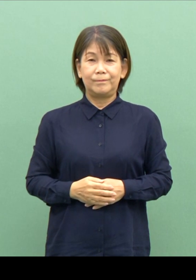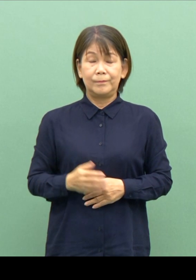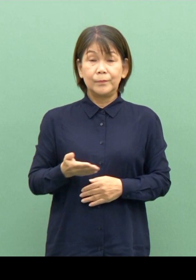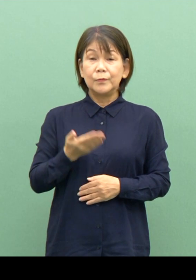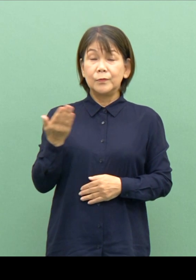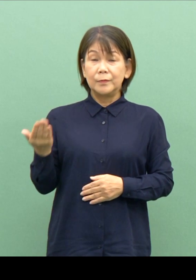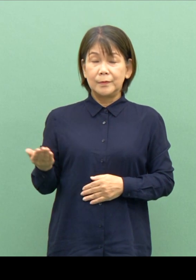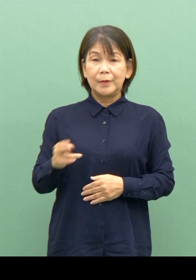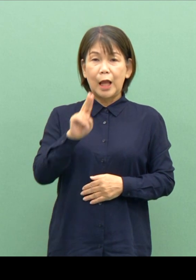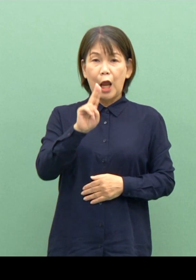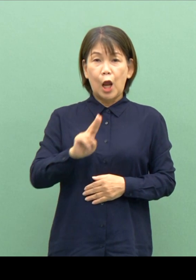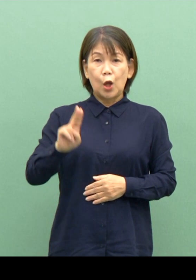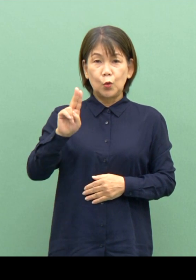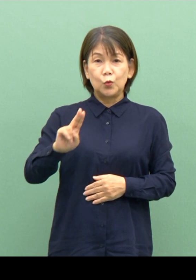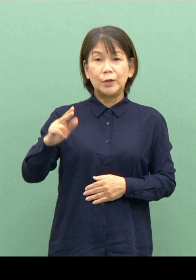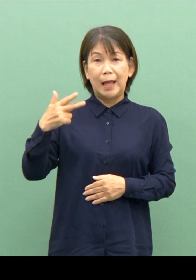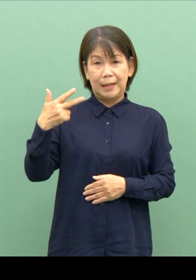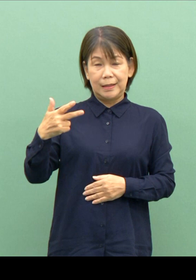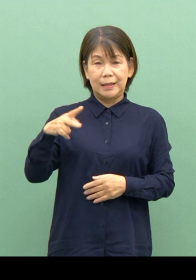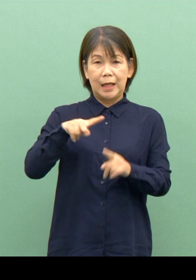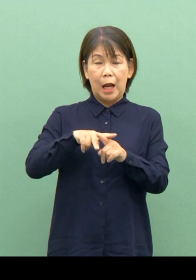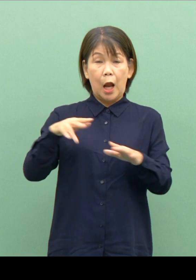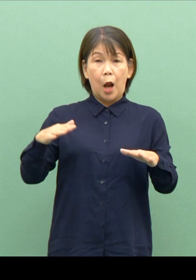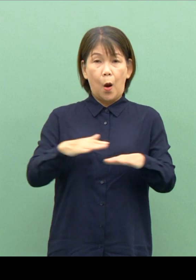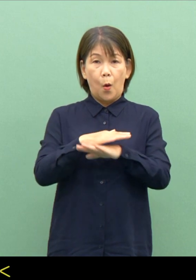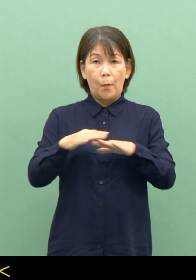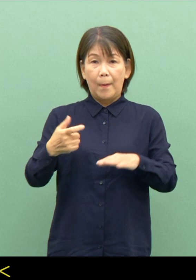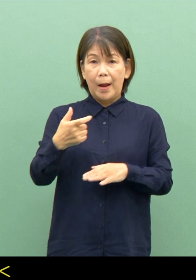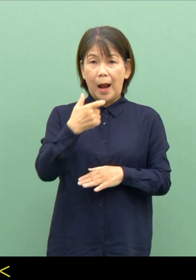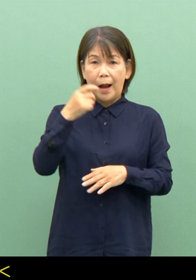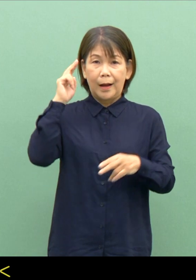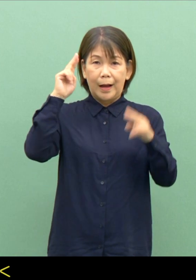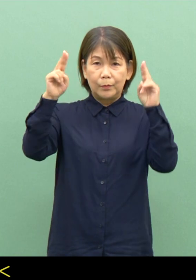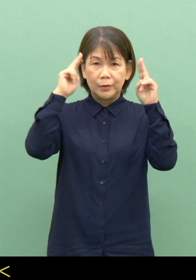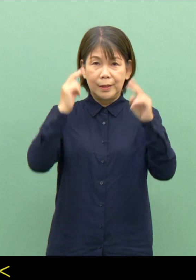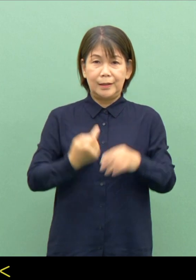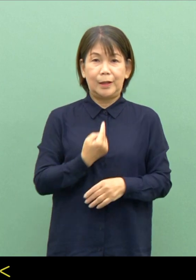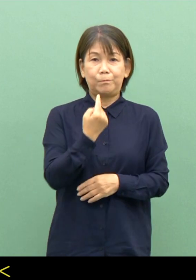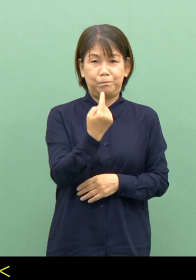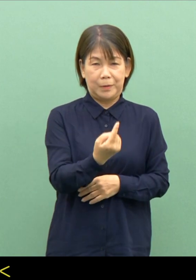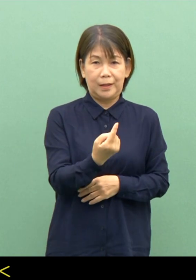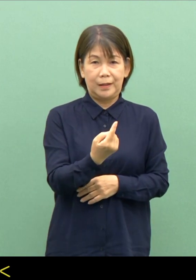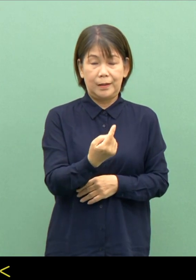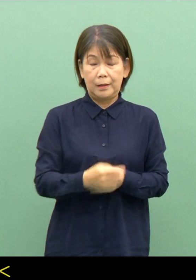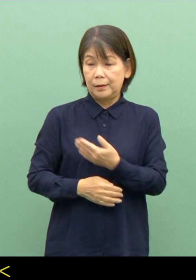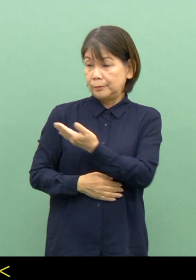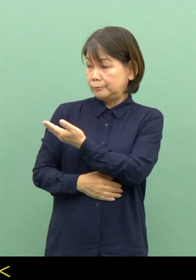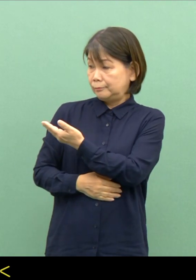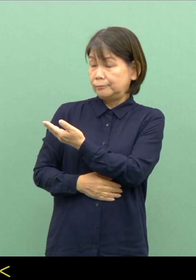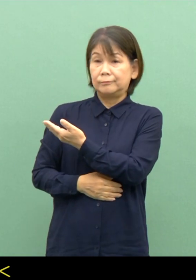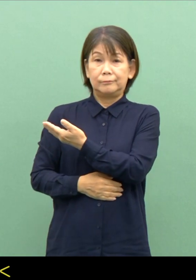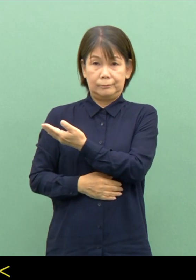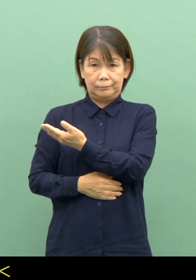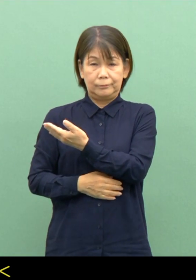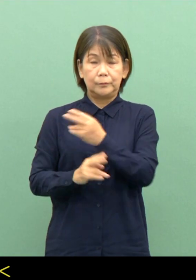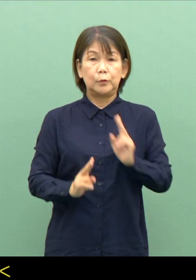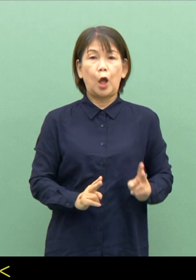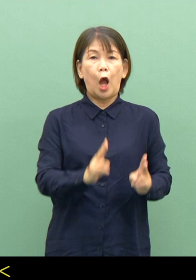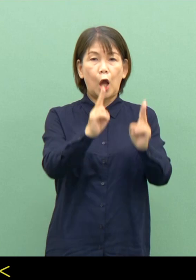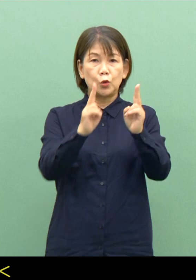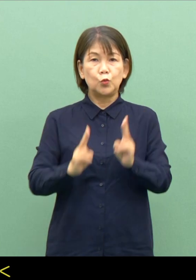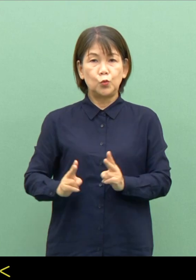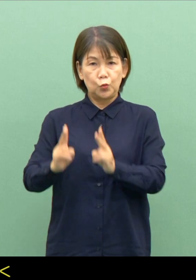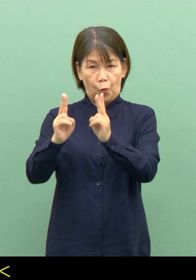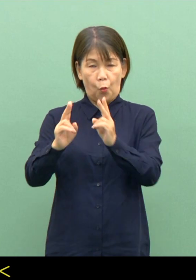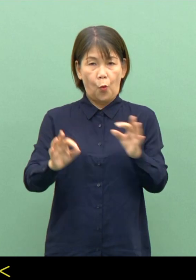続いて雲仙市の小浜食料株式会社を訪れました。金沢さんは首都圏で活躍できる営